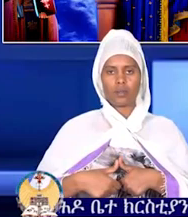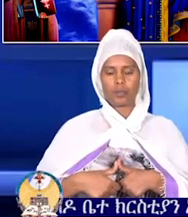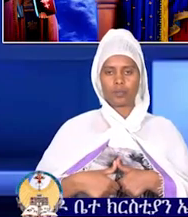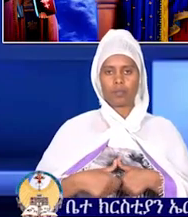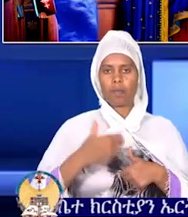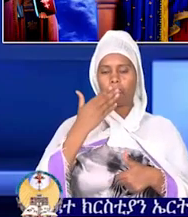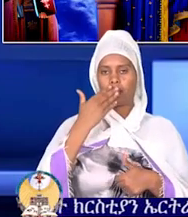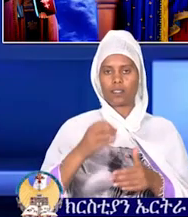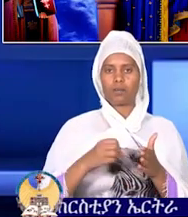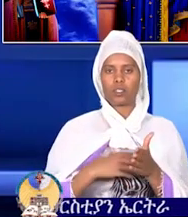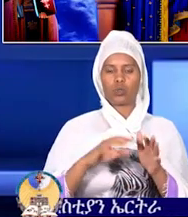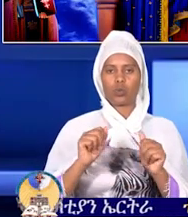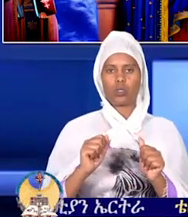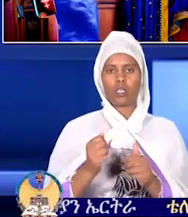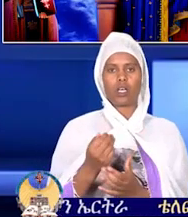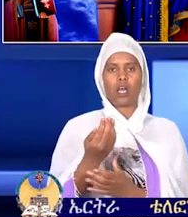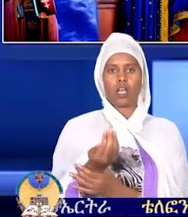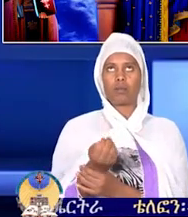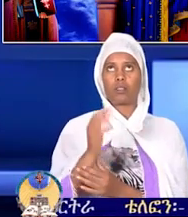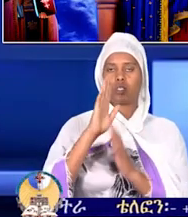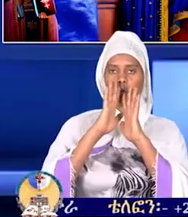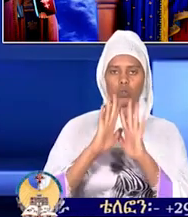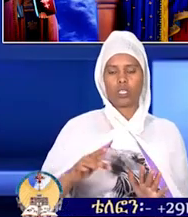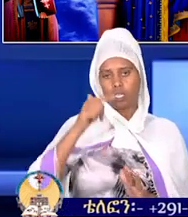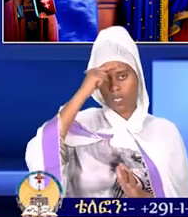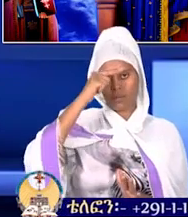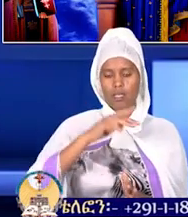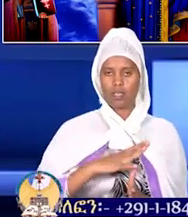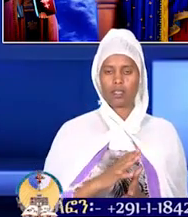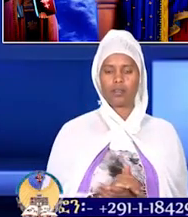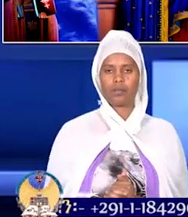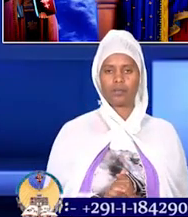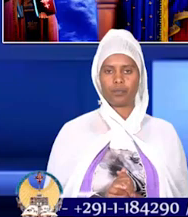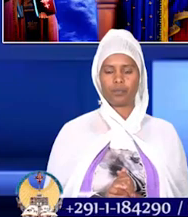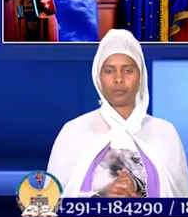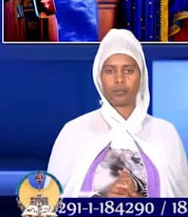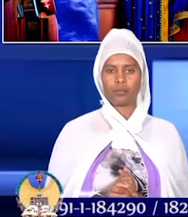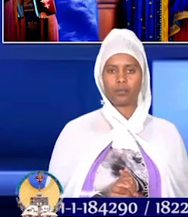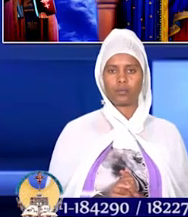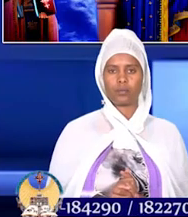كيدانهم تتقمت سلازخونا أمرا دنت قدسان نأمن